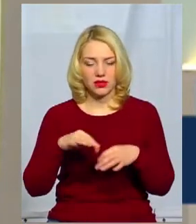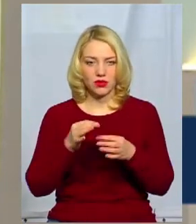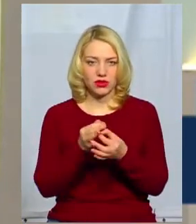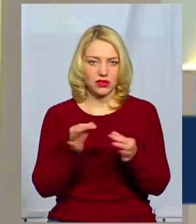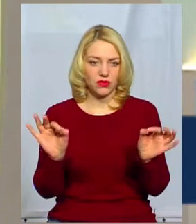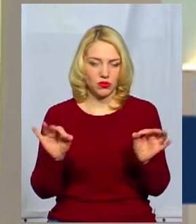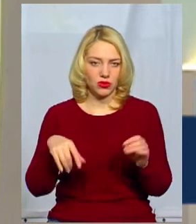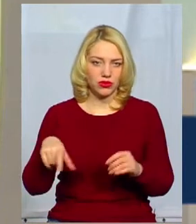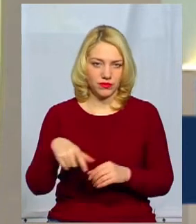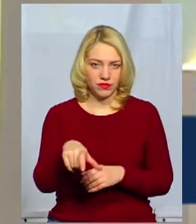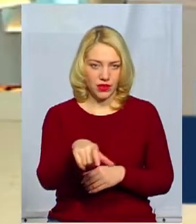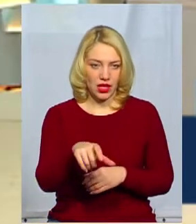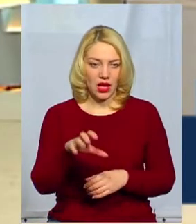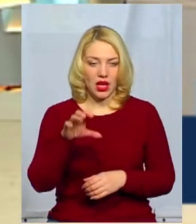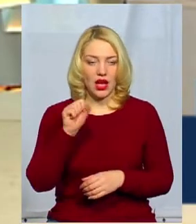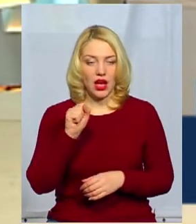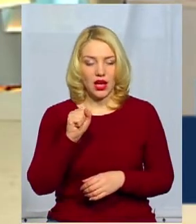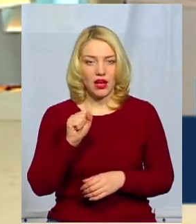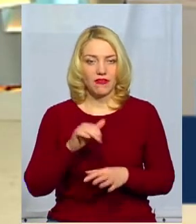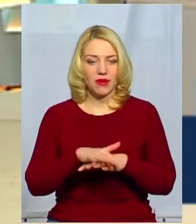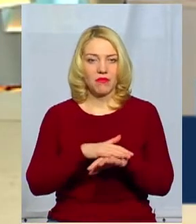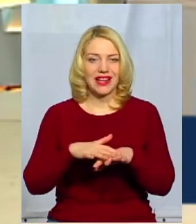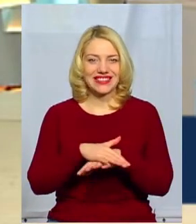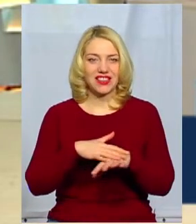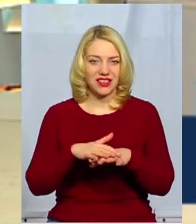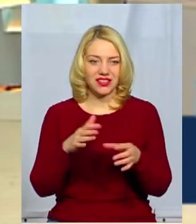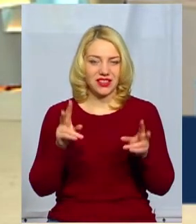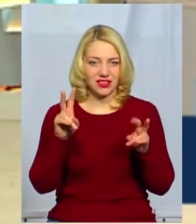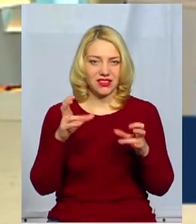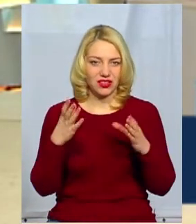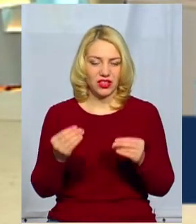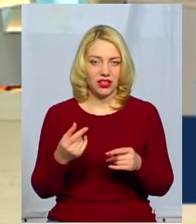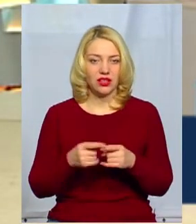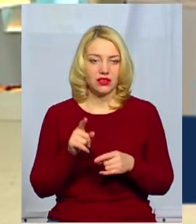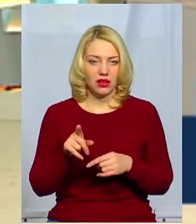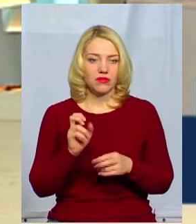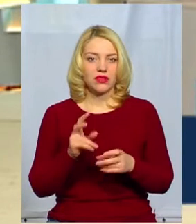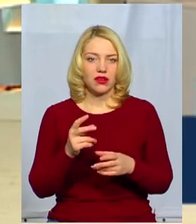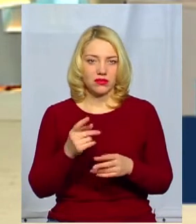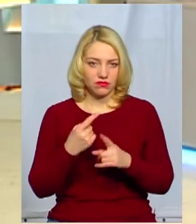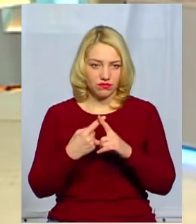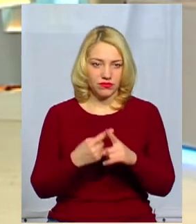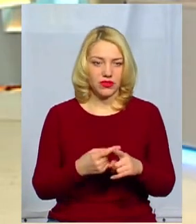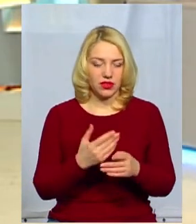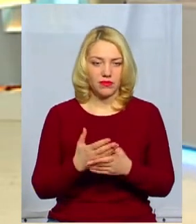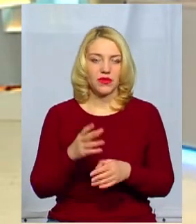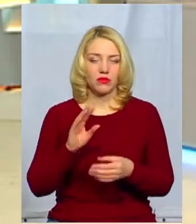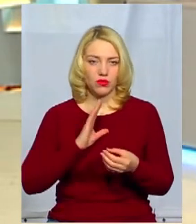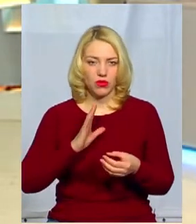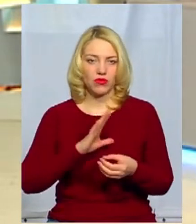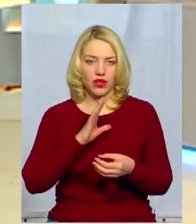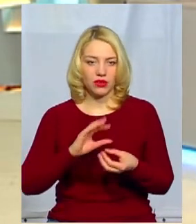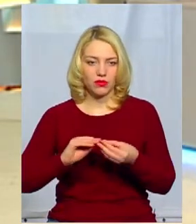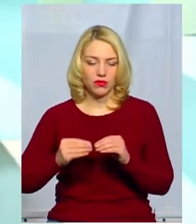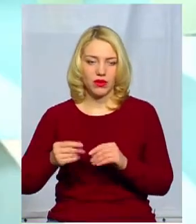Львівському шосе, мабуть, небагато. От. А у базарні так звані дні проблеми з виїздом швидкої бувають? проблеми бувають, і на